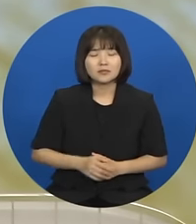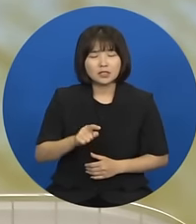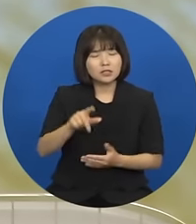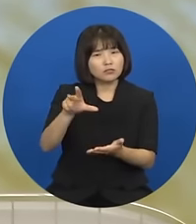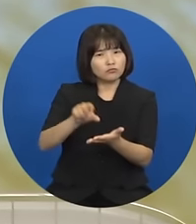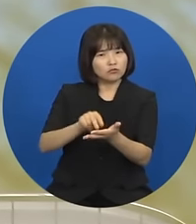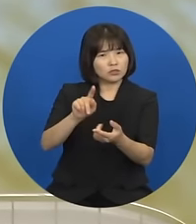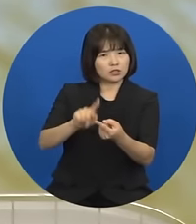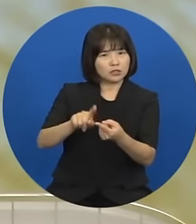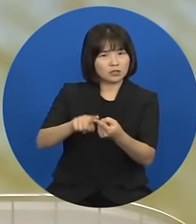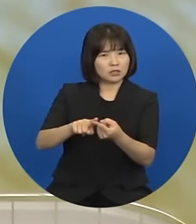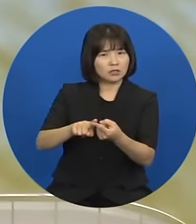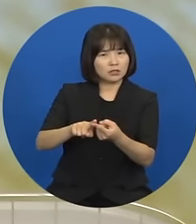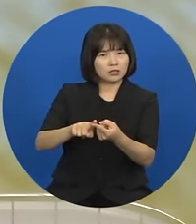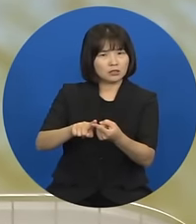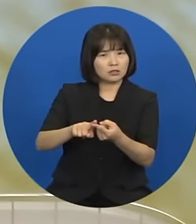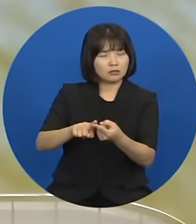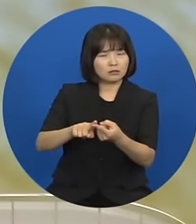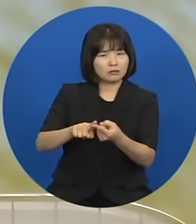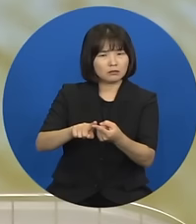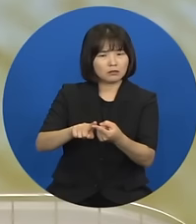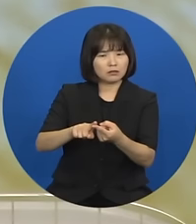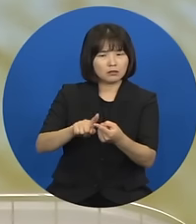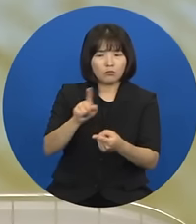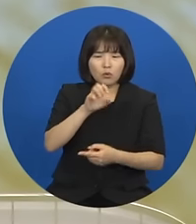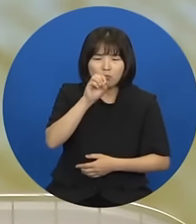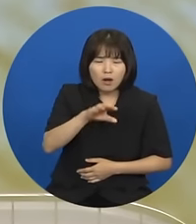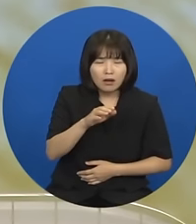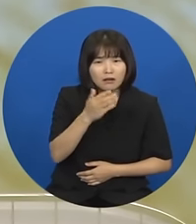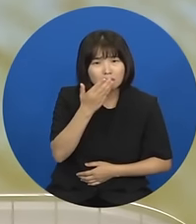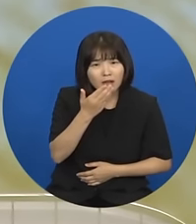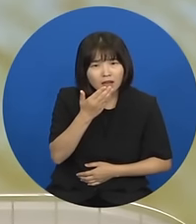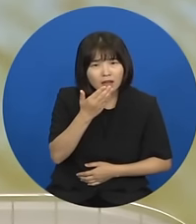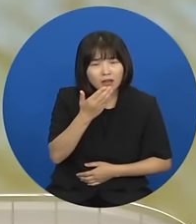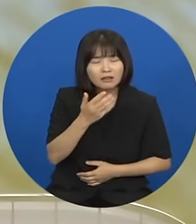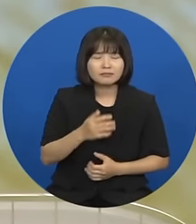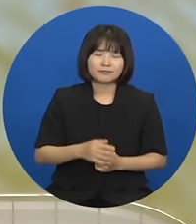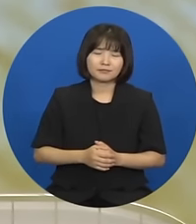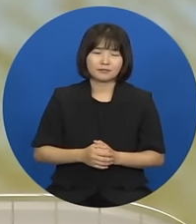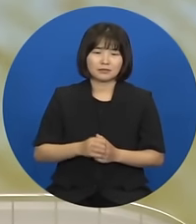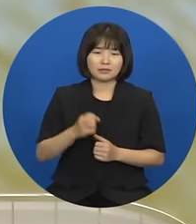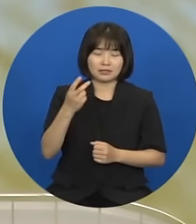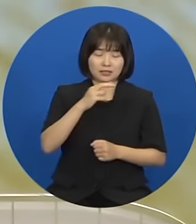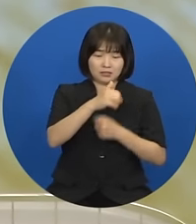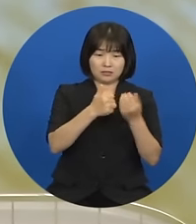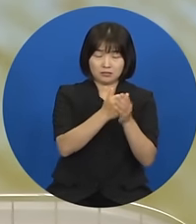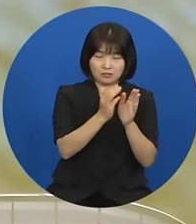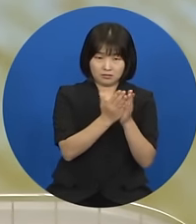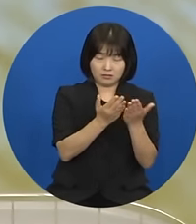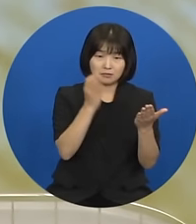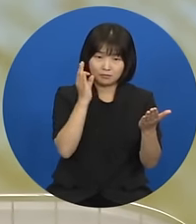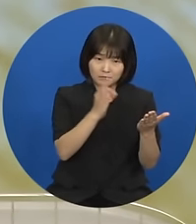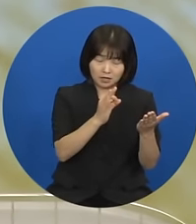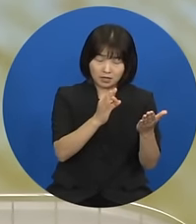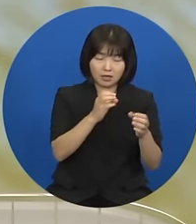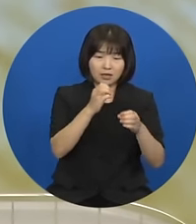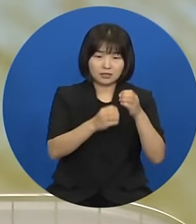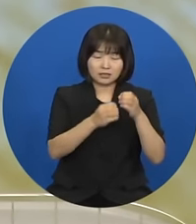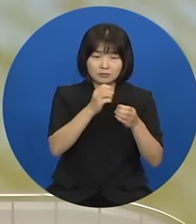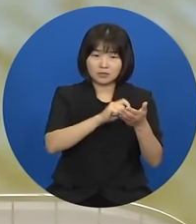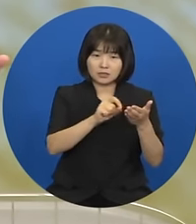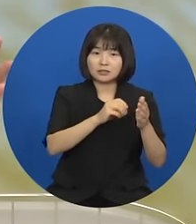대하여 무엇이라 말씀할 수 있을까요? 다시 말씀으로 돌아가 보겠습니다. 오늘 시편